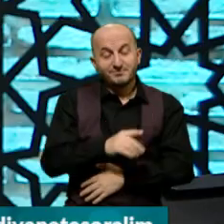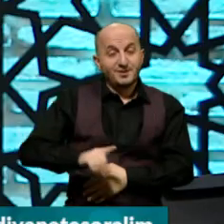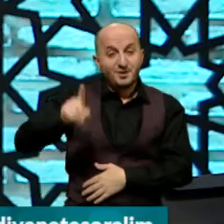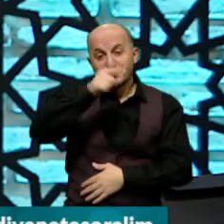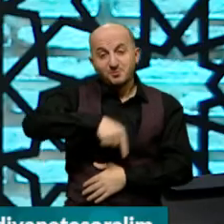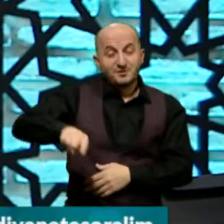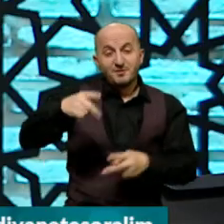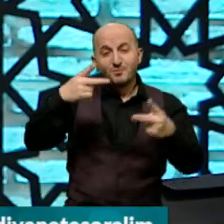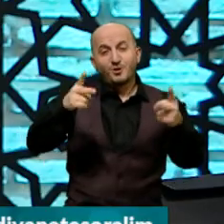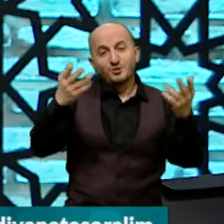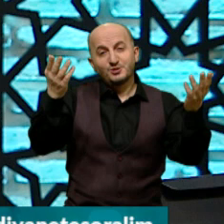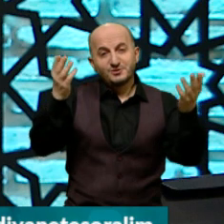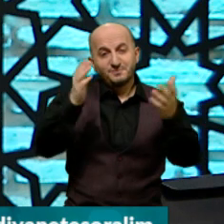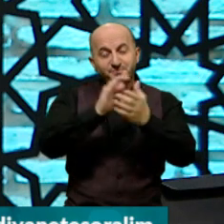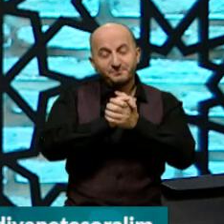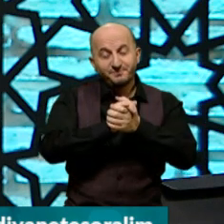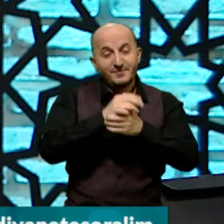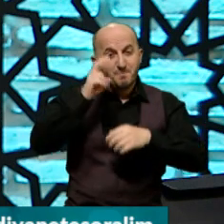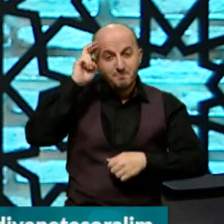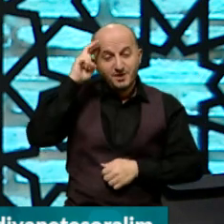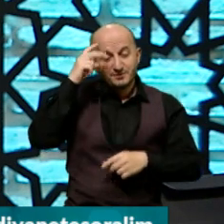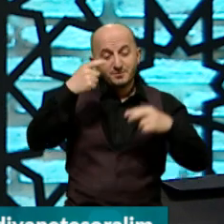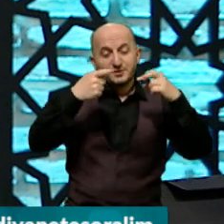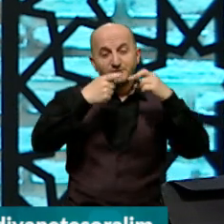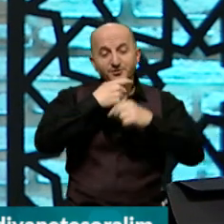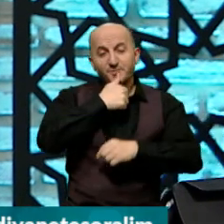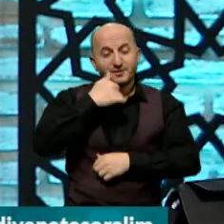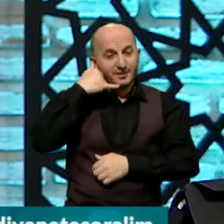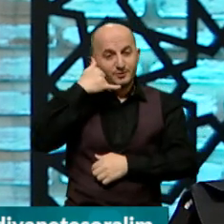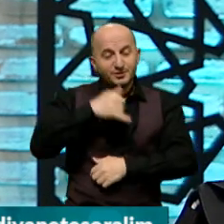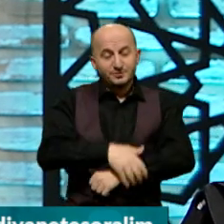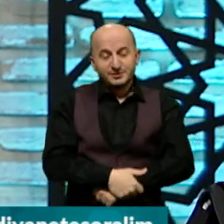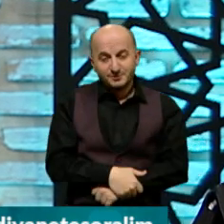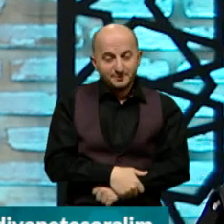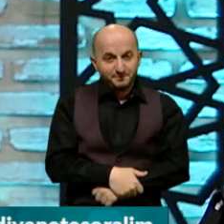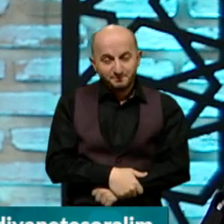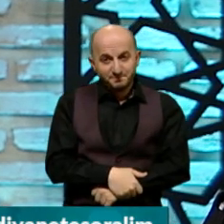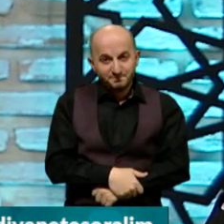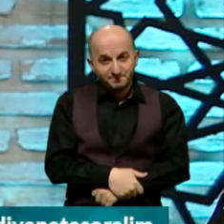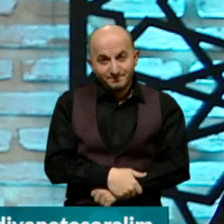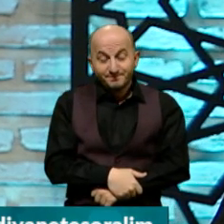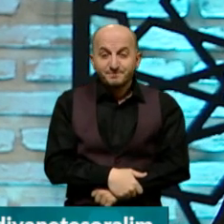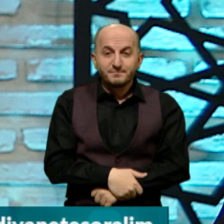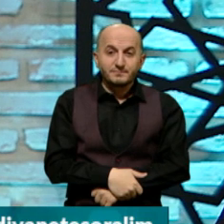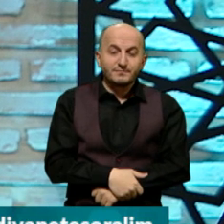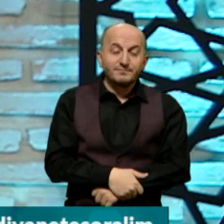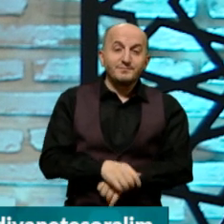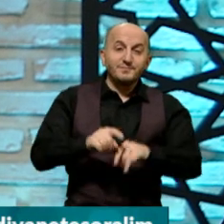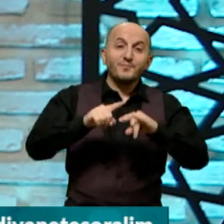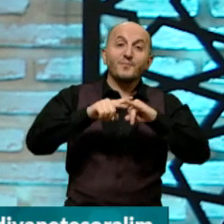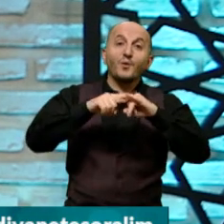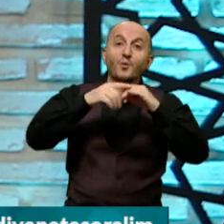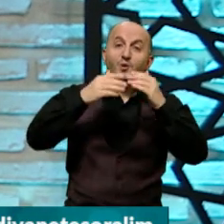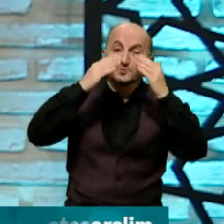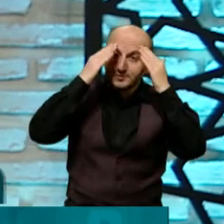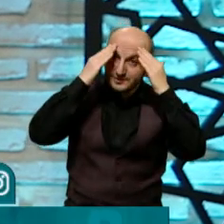de bağışlasın inşallah. Manisa'dan Rıza Bey telefon attığımızdaymış. Hoş geldiniz efendim. Sefalar getirdiniz. Hoş bulduk.